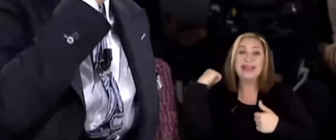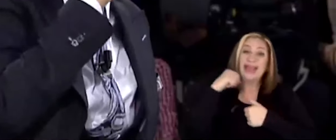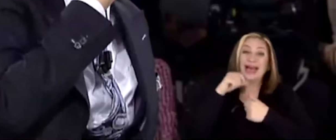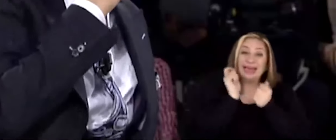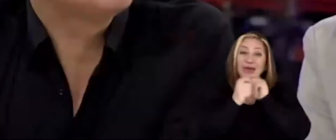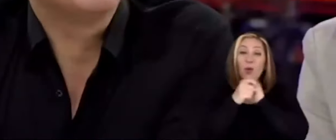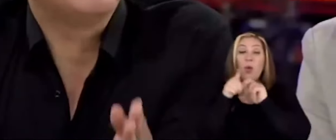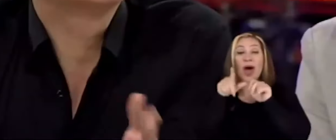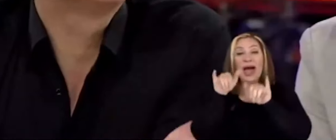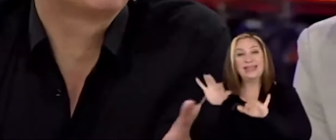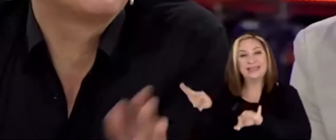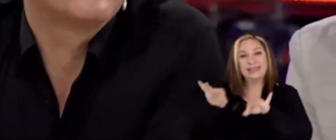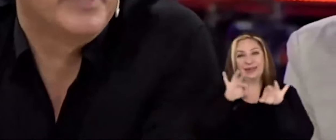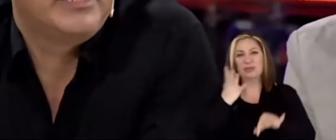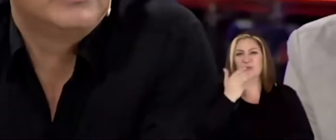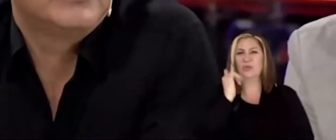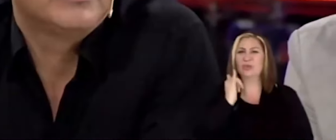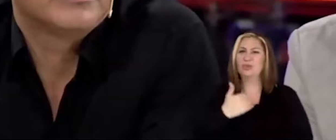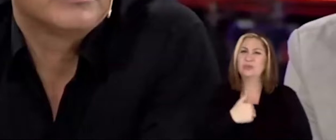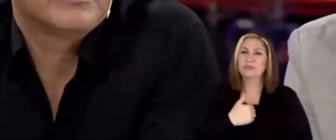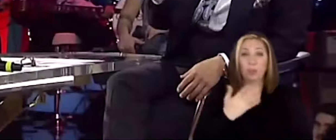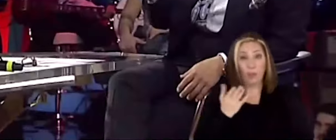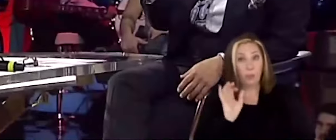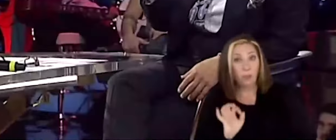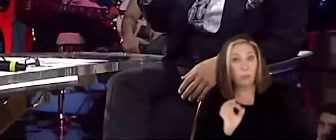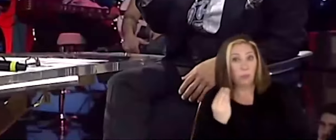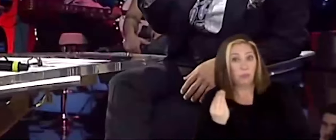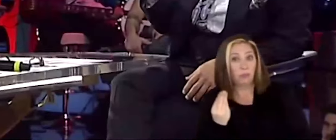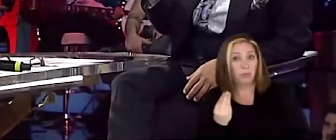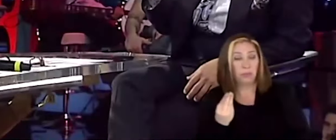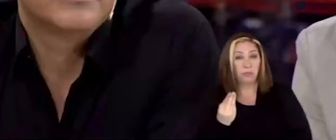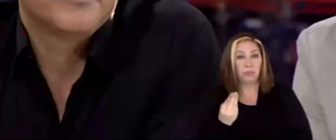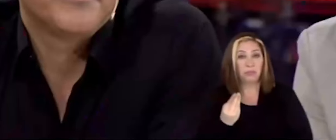yapılıyordu. Onun için de ben o zaman çok kötüydüm ya. Hayır, kötü değilsin abi. Değil, kötüyüm.